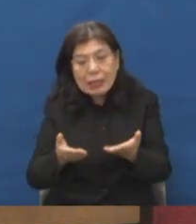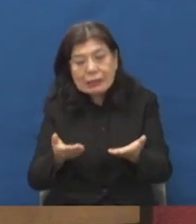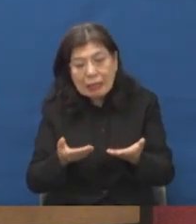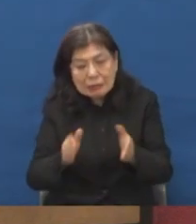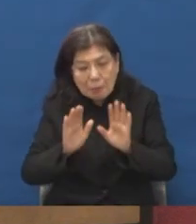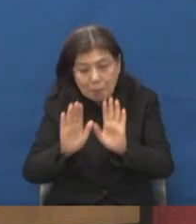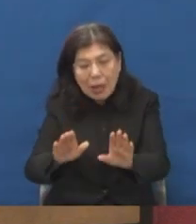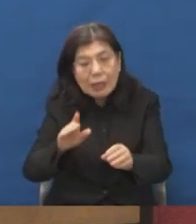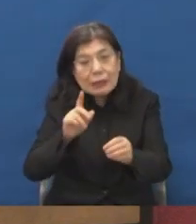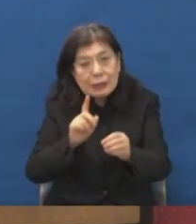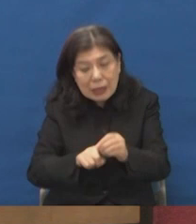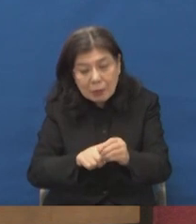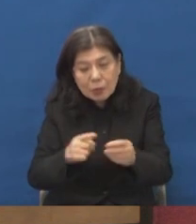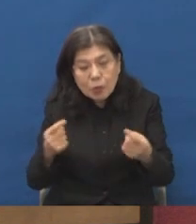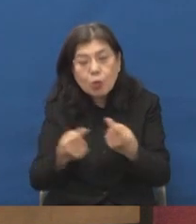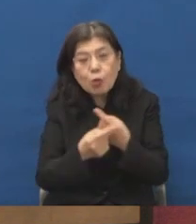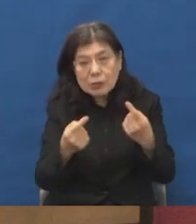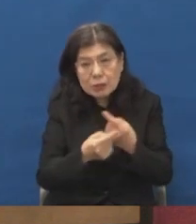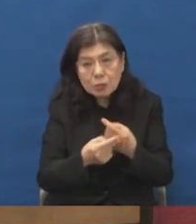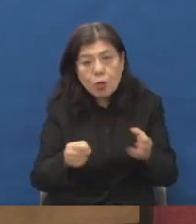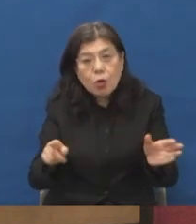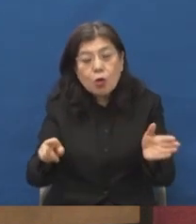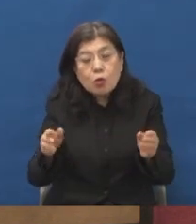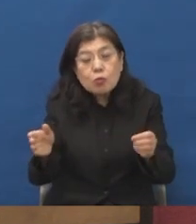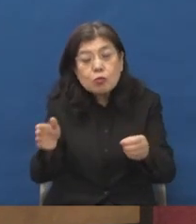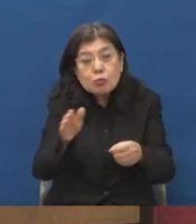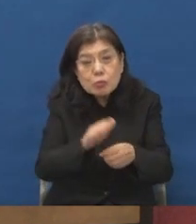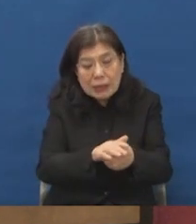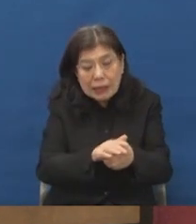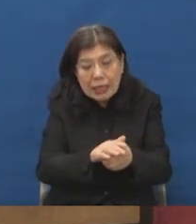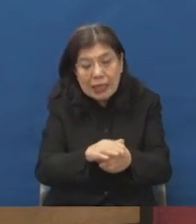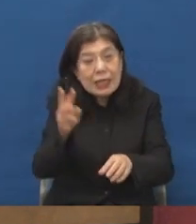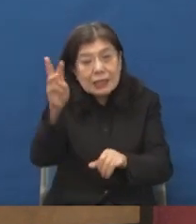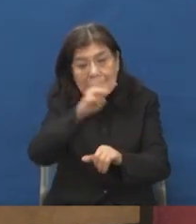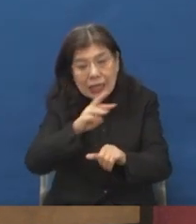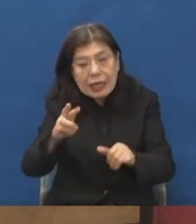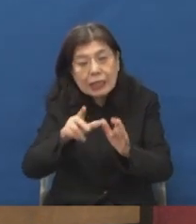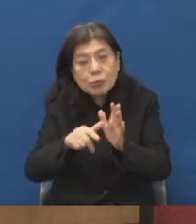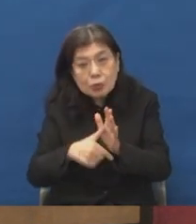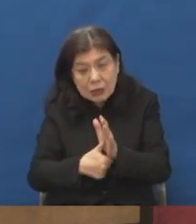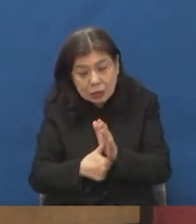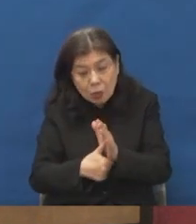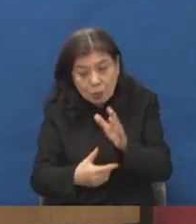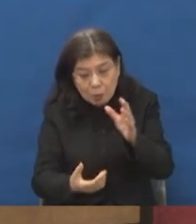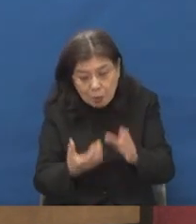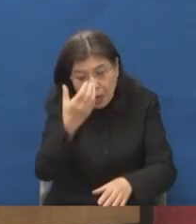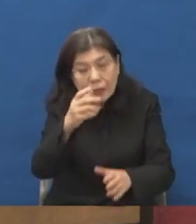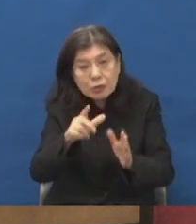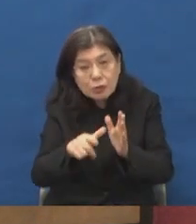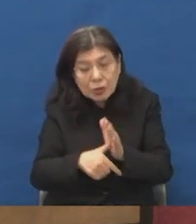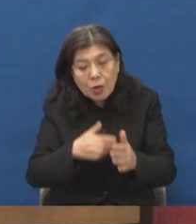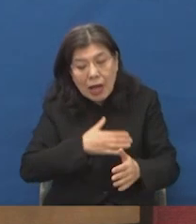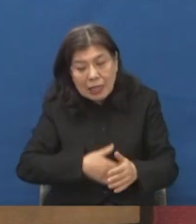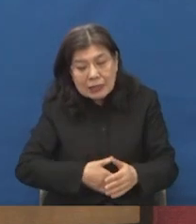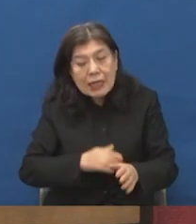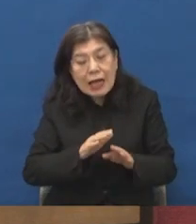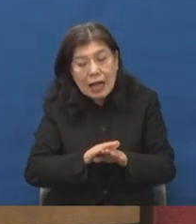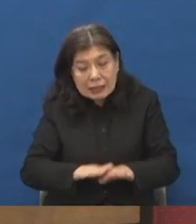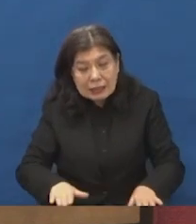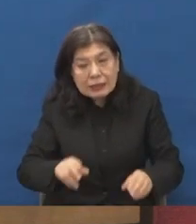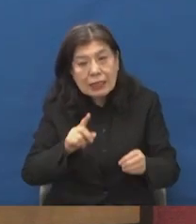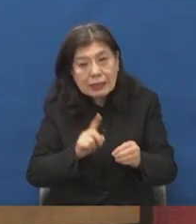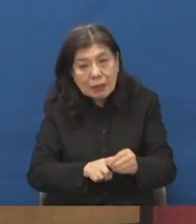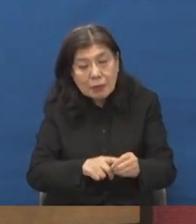向上に取り組まれることを含め、災害時における水道、下水道の安心安全な施設管理を実施していただくことを同